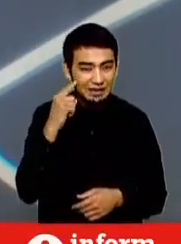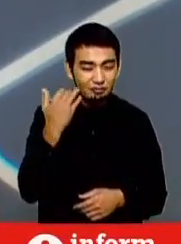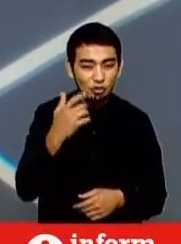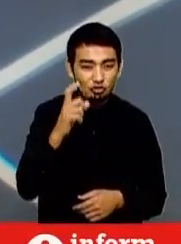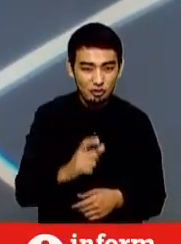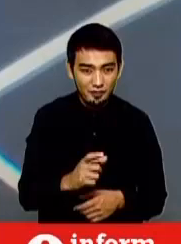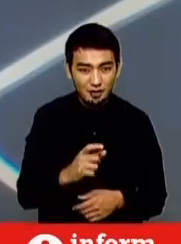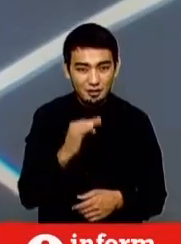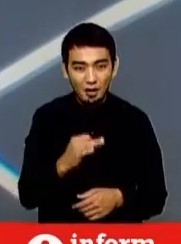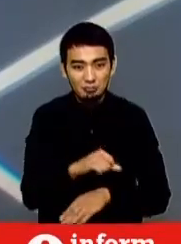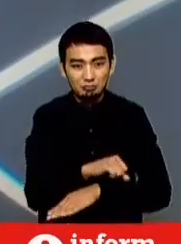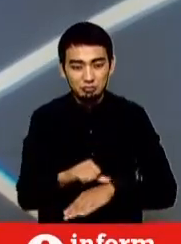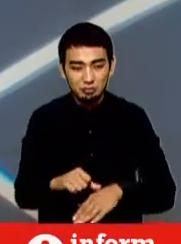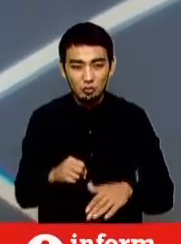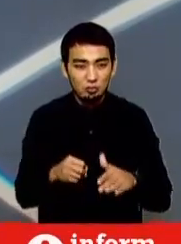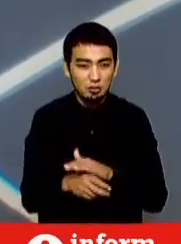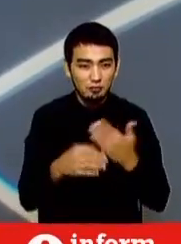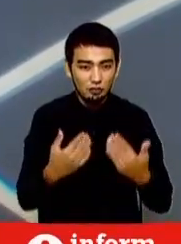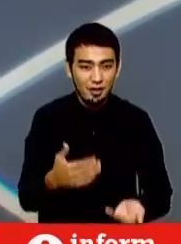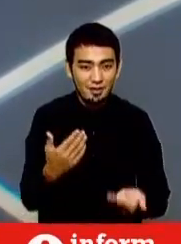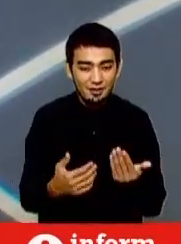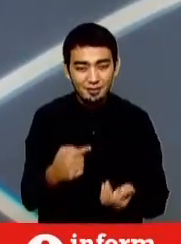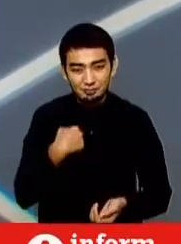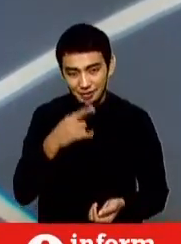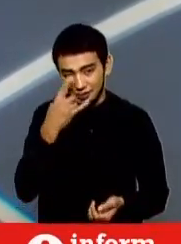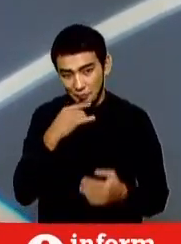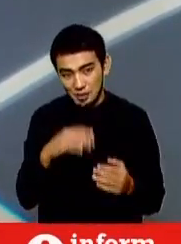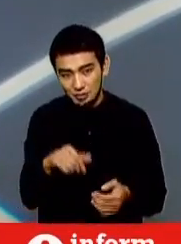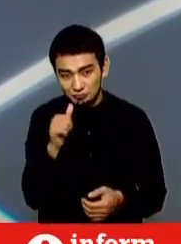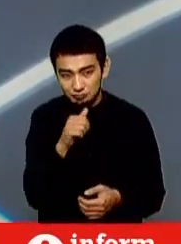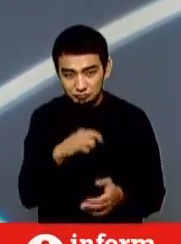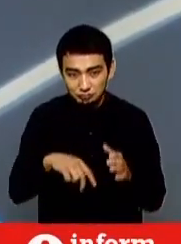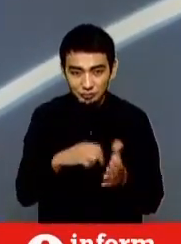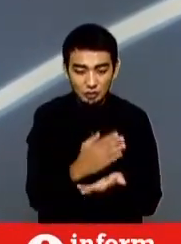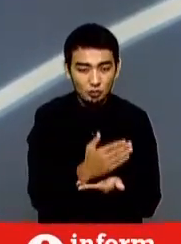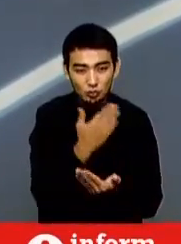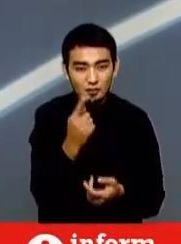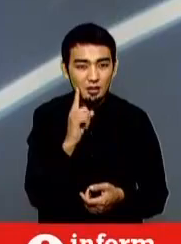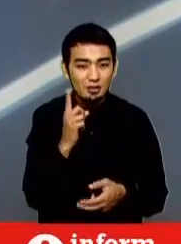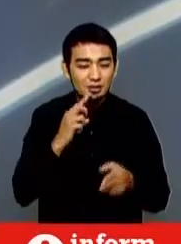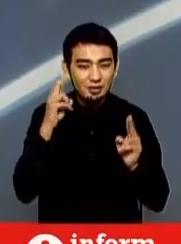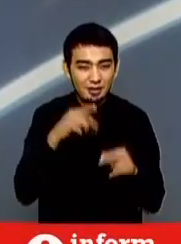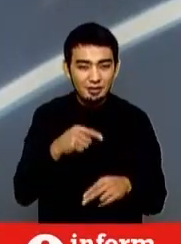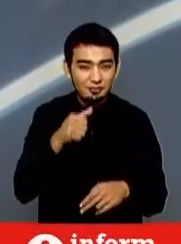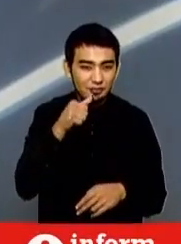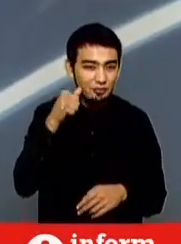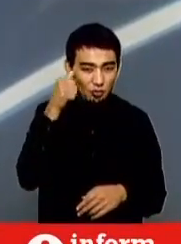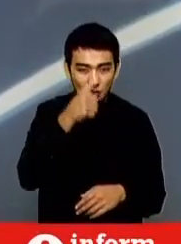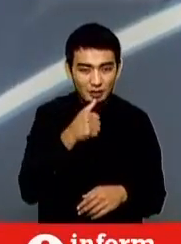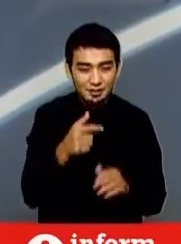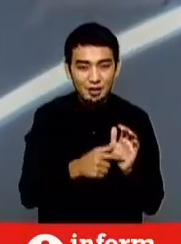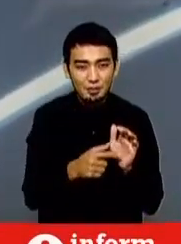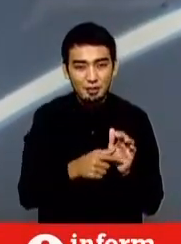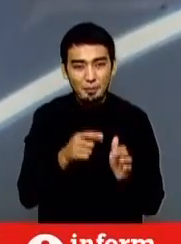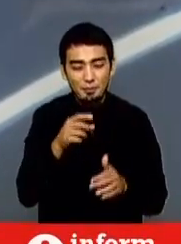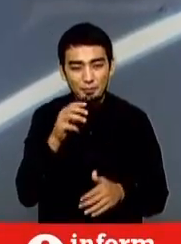азаматының қазір шекара асып кеткені әлде біздің елде жасырынып жүргені әзірге белгісіз. Бұл оқиға өткен жылдың 7 наурызына қараған